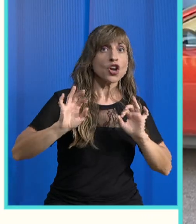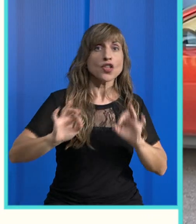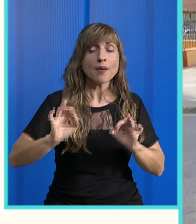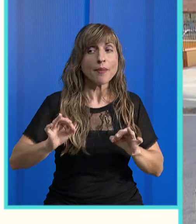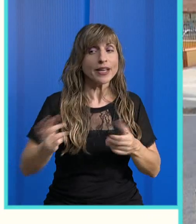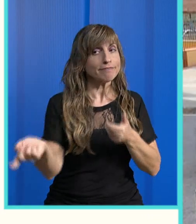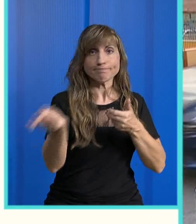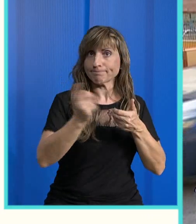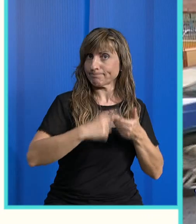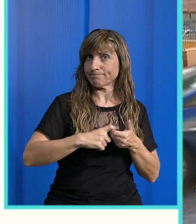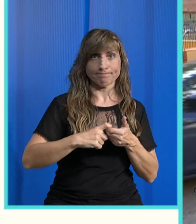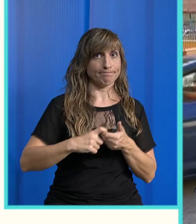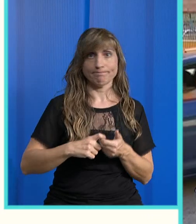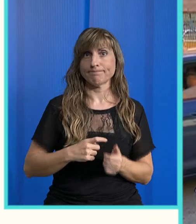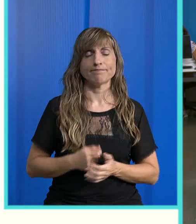receptives